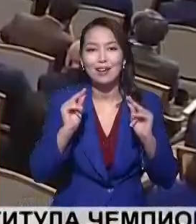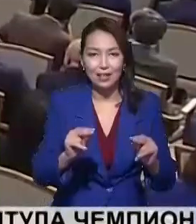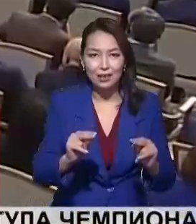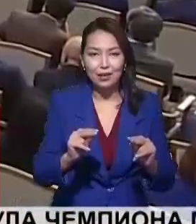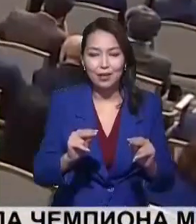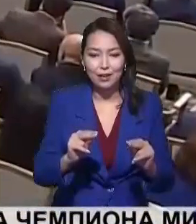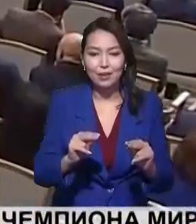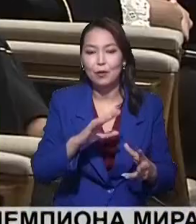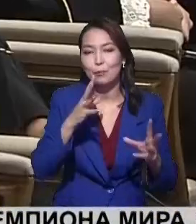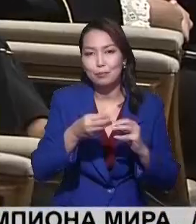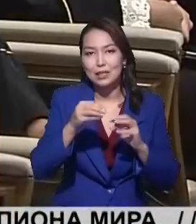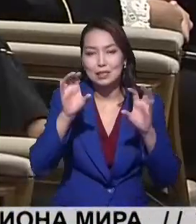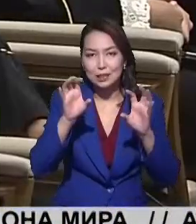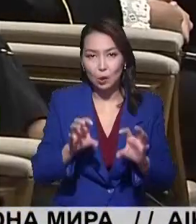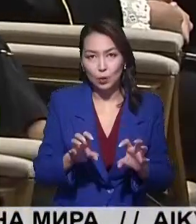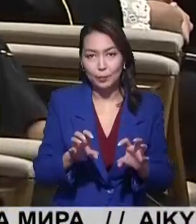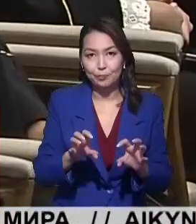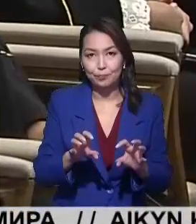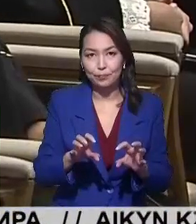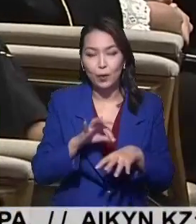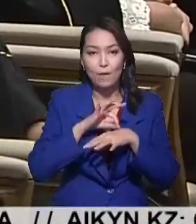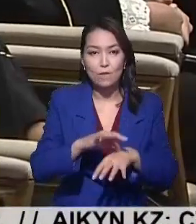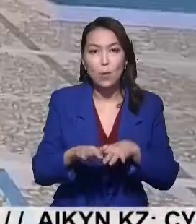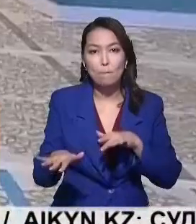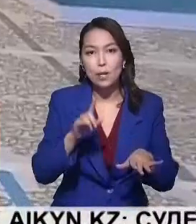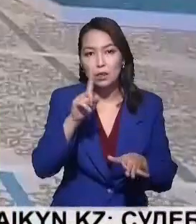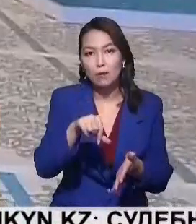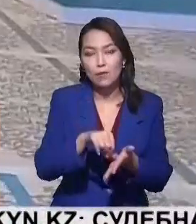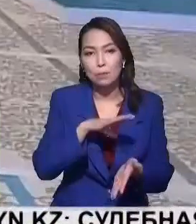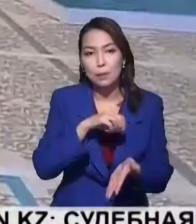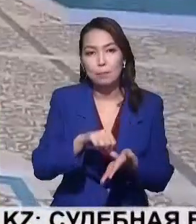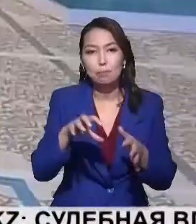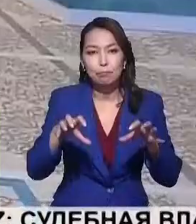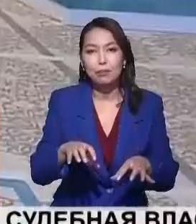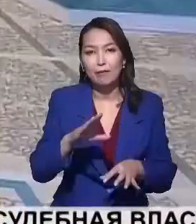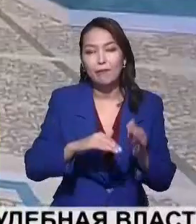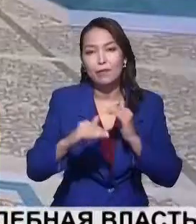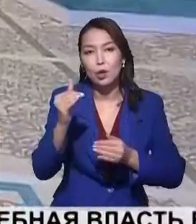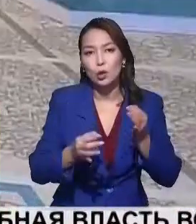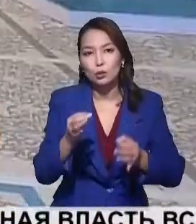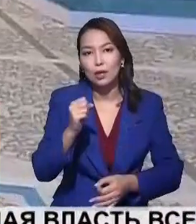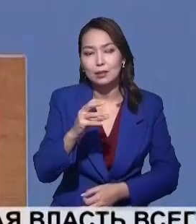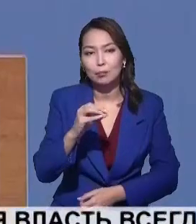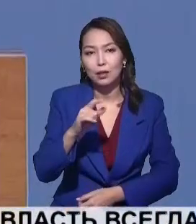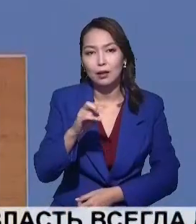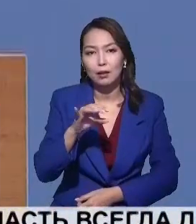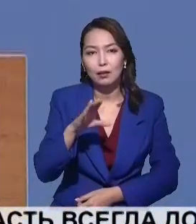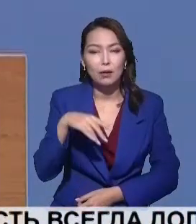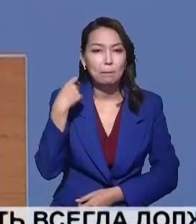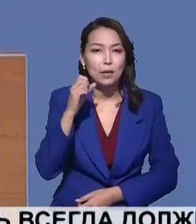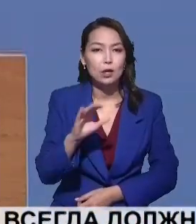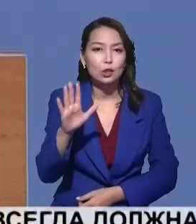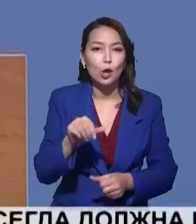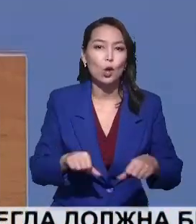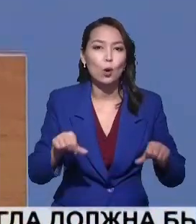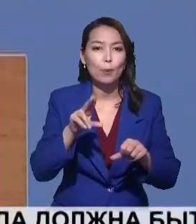и верховенства закона. В ходе мероприятия также выступили председатель Верховного суда Асланбек Мергалиев, президент Европейской